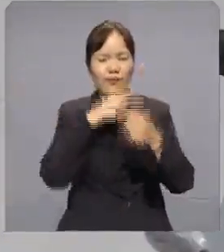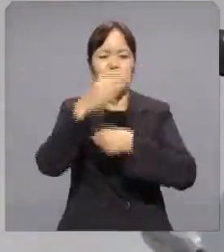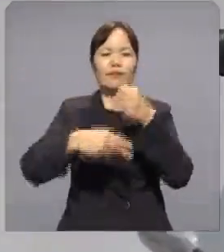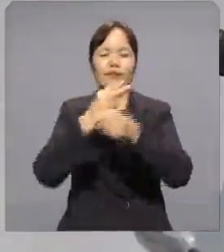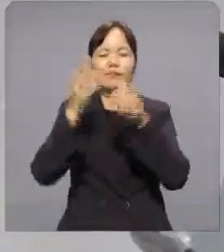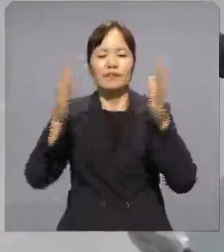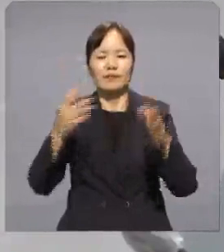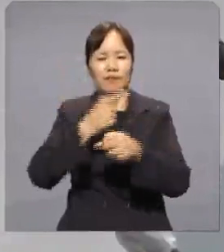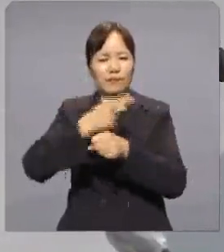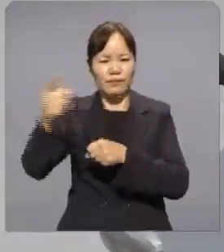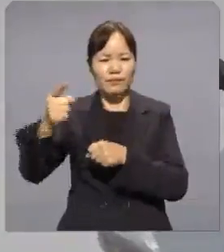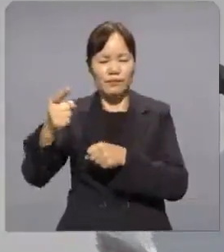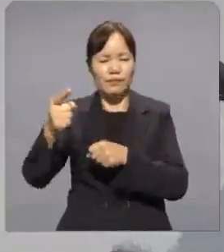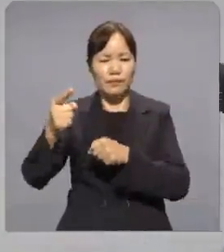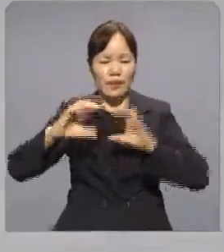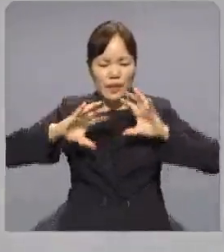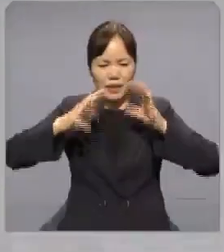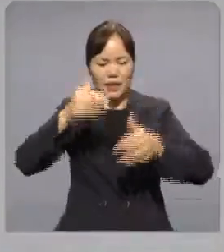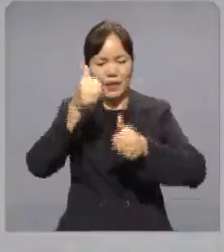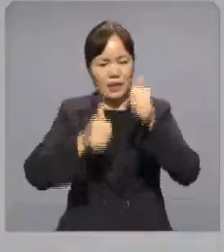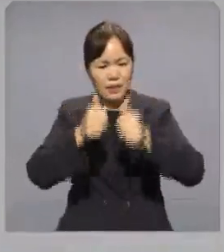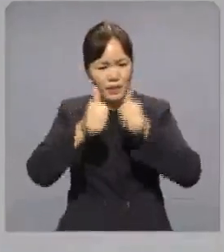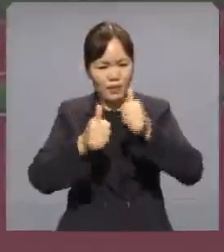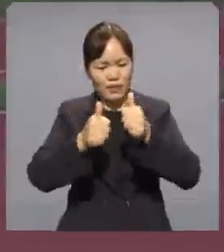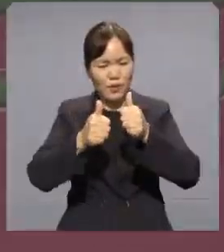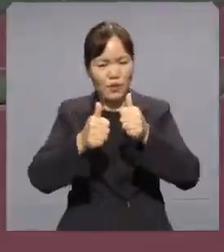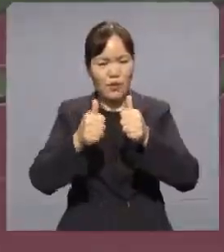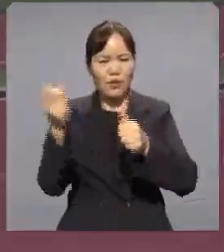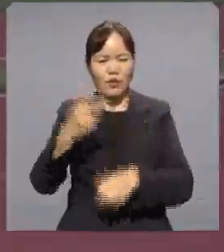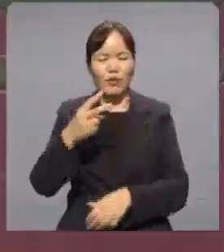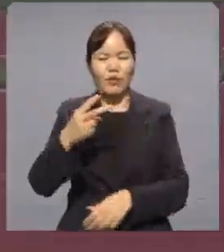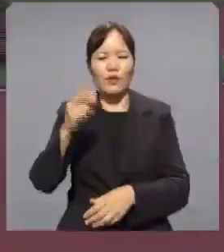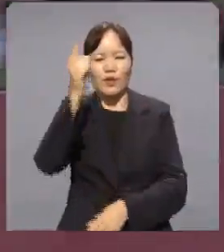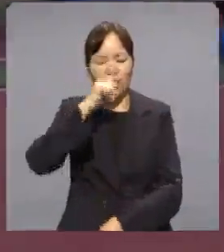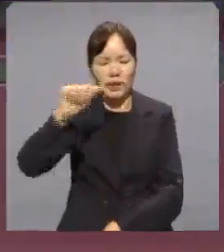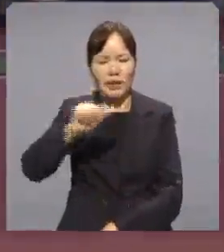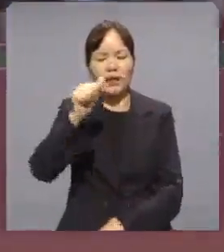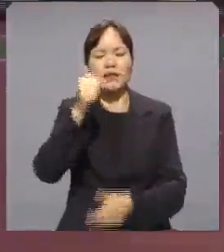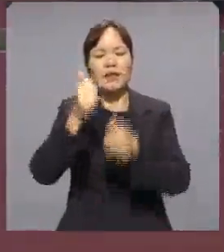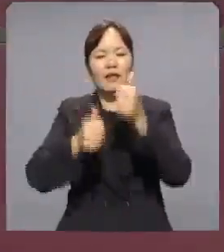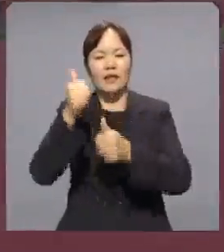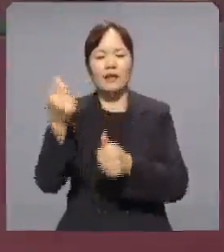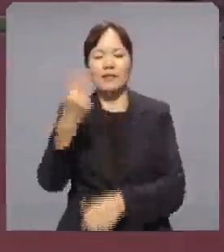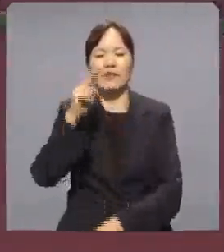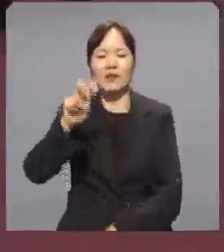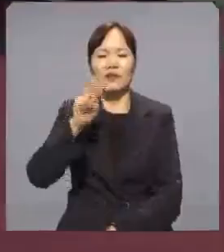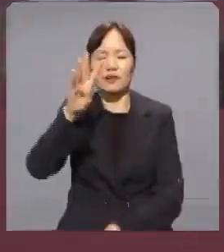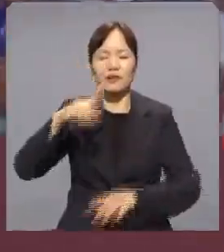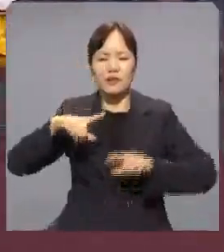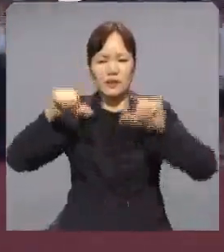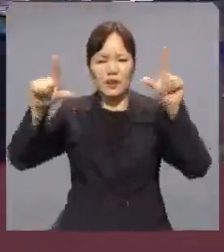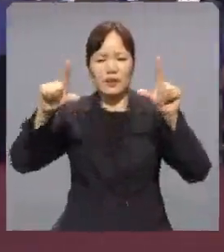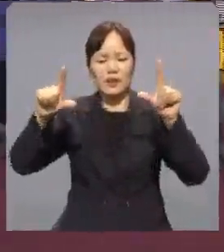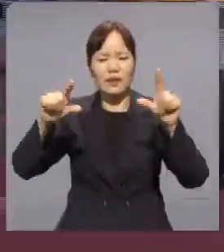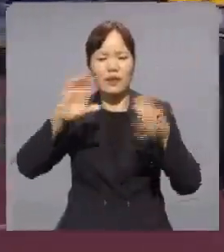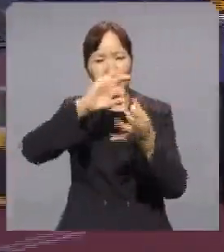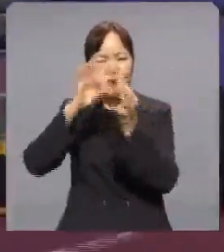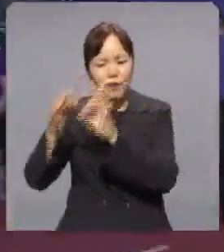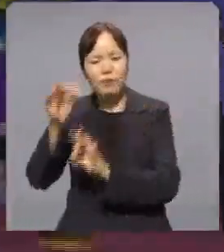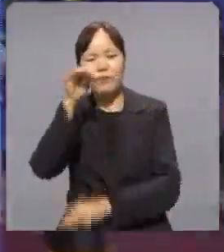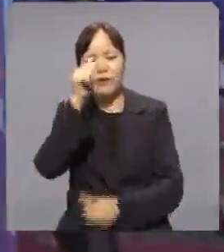내년엔 부다페스트 세계선수권과 항저우 아시안게임 2024년엔 파리 올림픽이